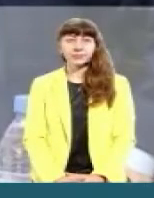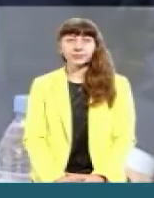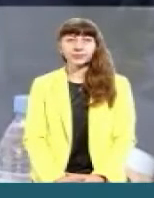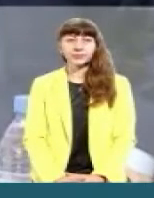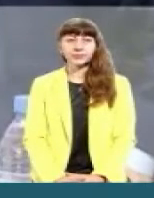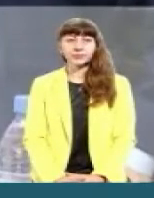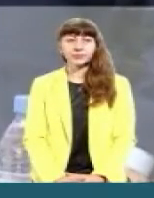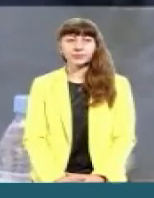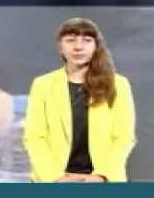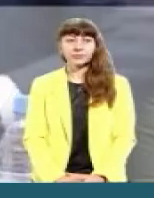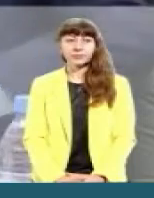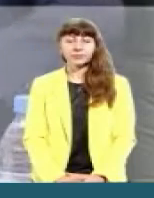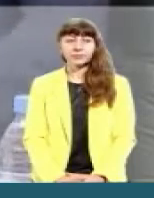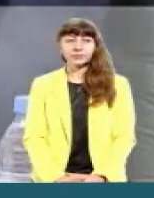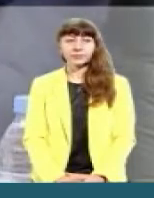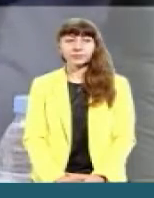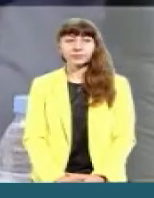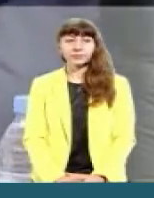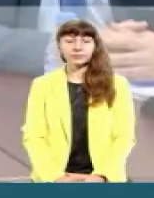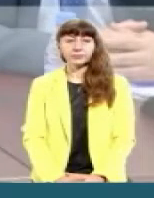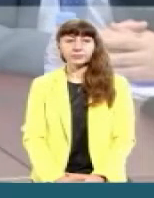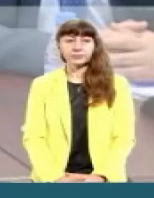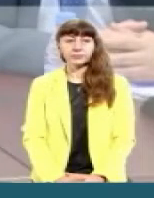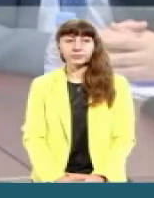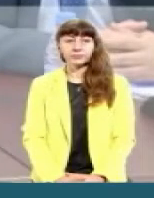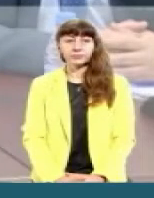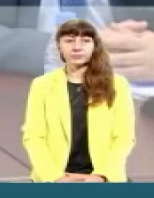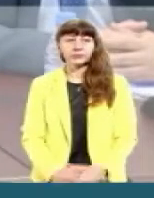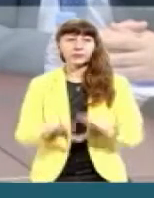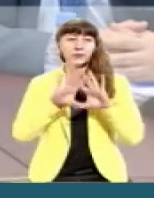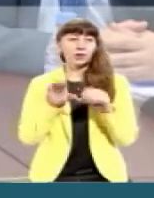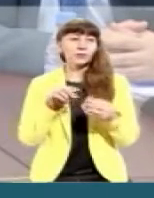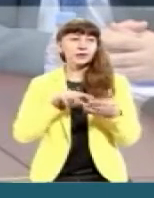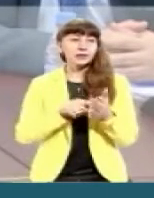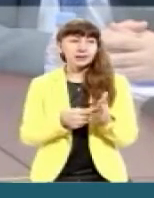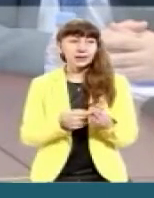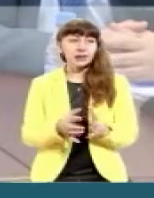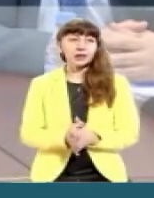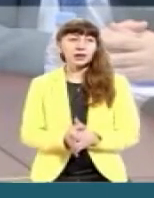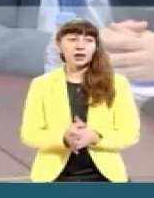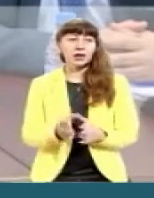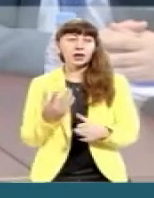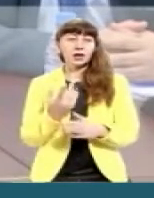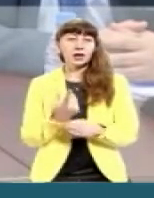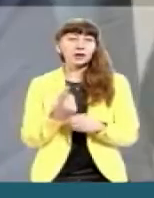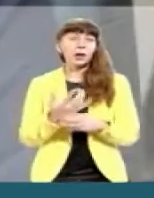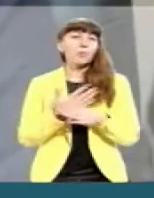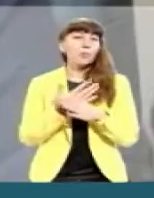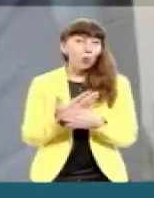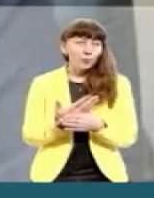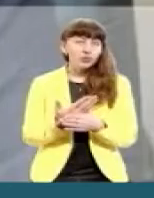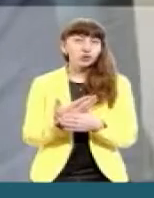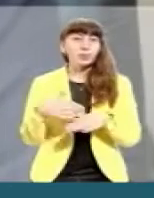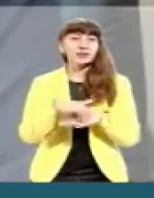Ортақ мақсат жаппай кәсіпкерлікті ынталандырып, азаматтарды жұмыспен қамтамасыз ету. Сыбайлас жемқорлыққа қарсы күрестің сәттілігі